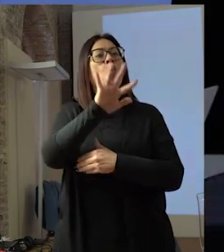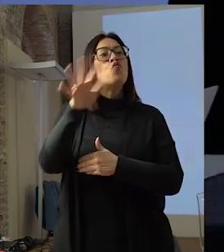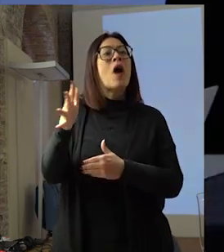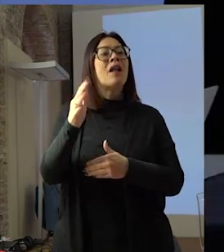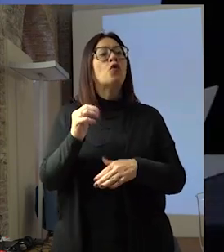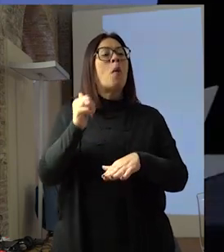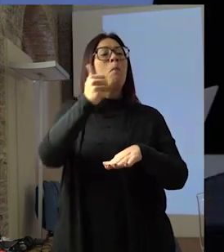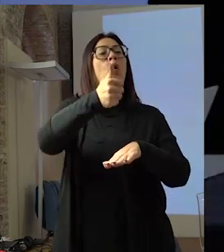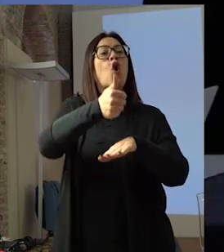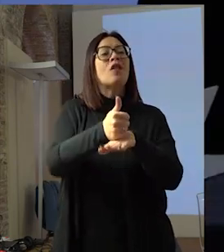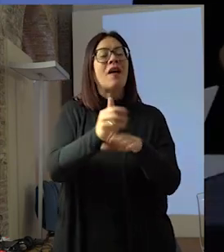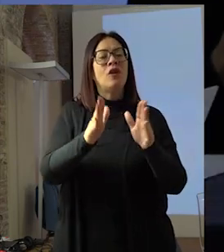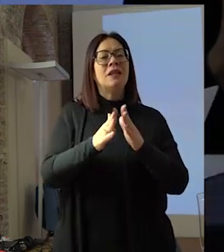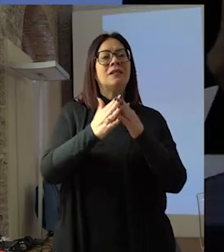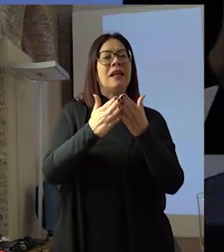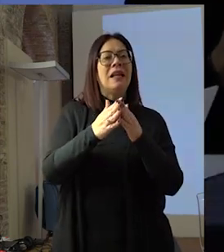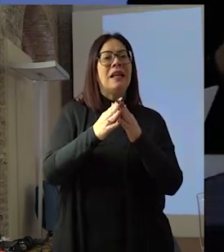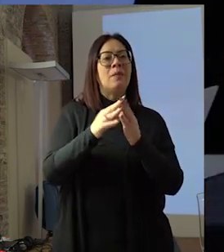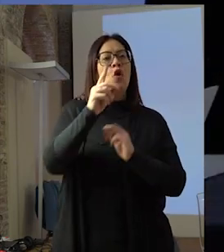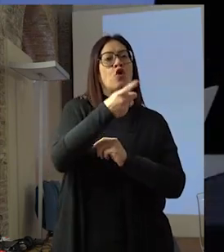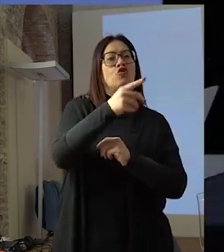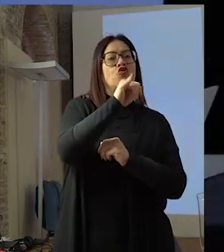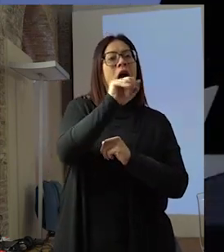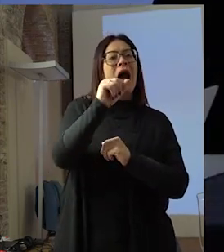di questo volume, che è Giacomo De Nuccio.